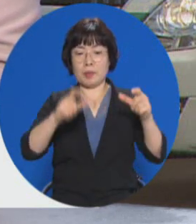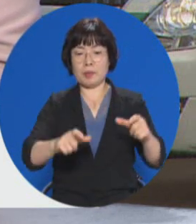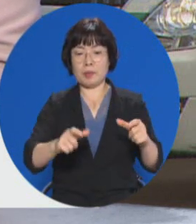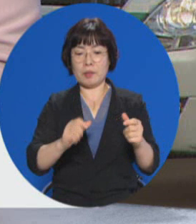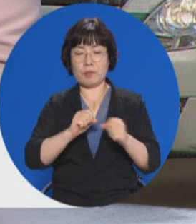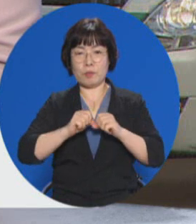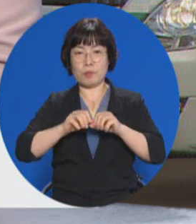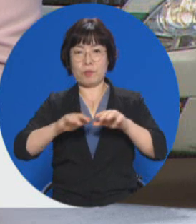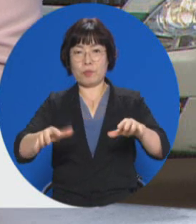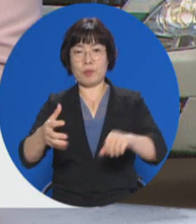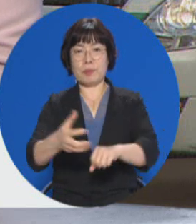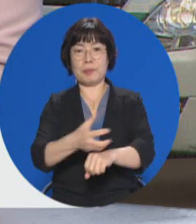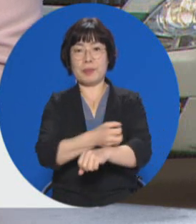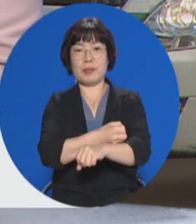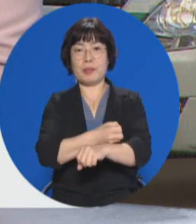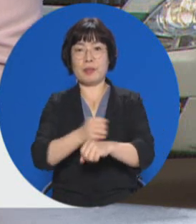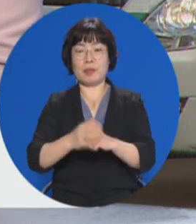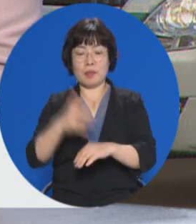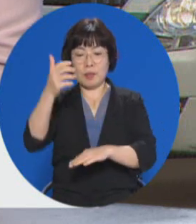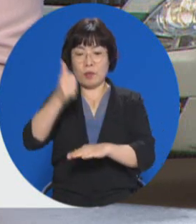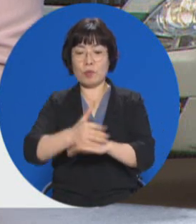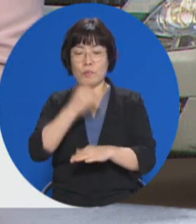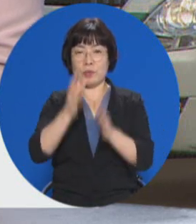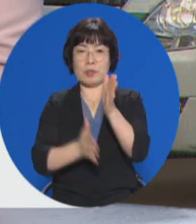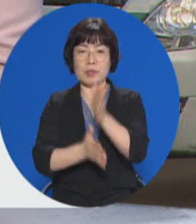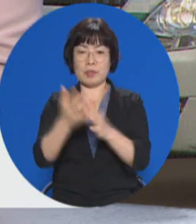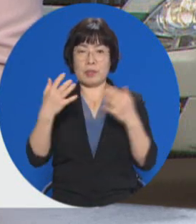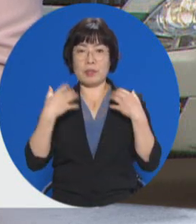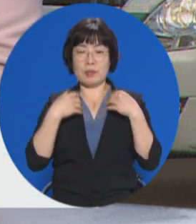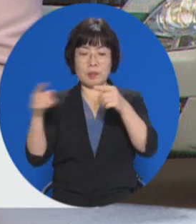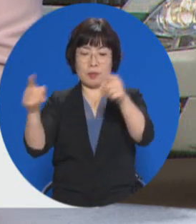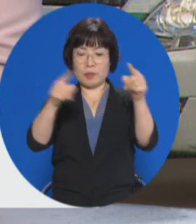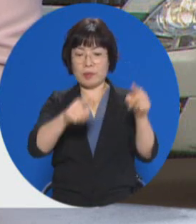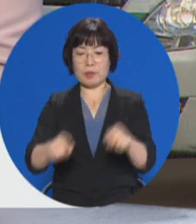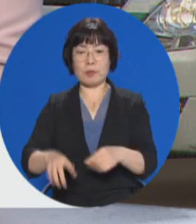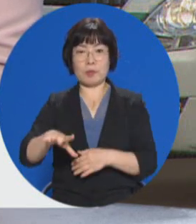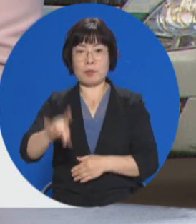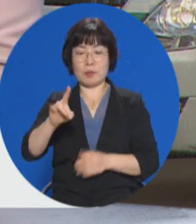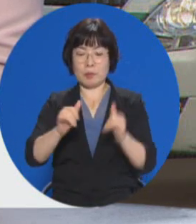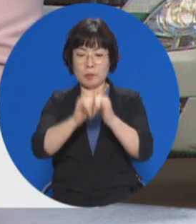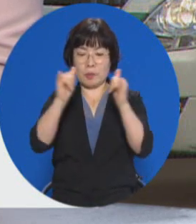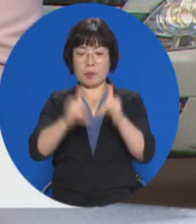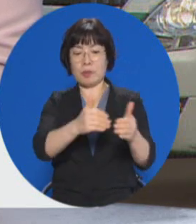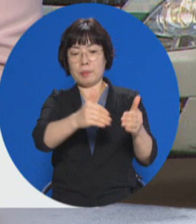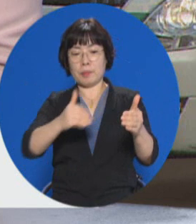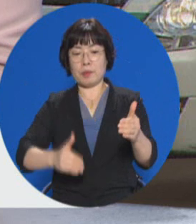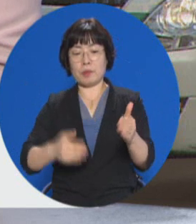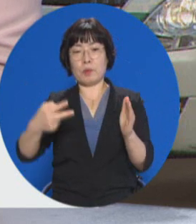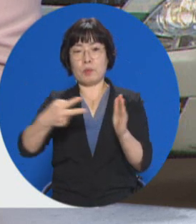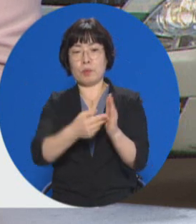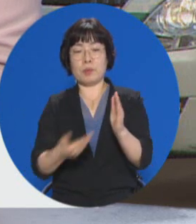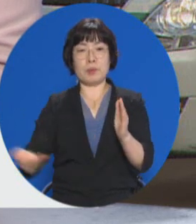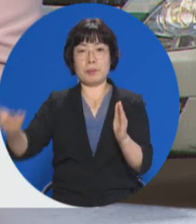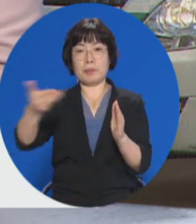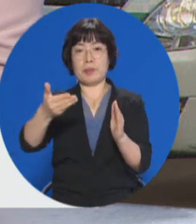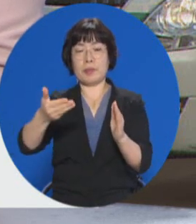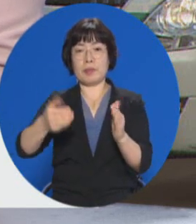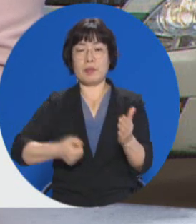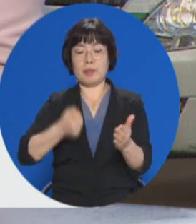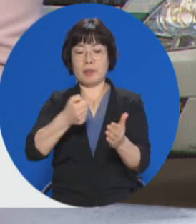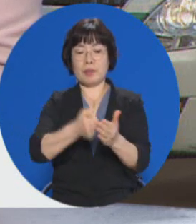감염이 걷잡을 수 없이 확산하자 결국 순천시가 전국에서 처음으로 사회적 거리 두기를 2단계로 격상하기로